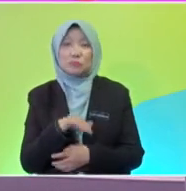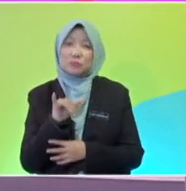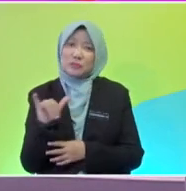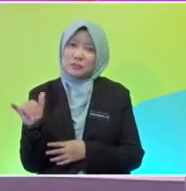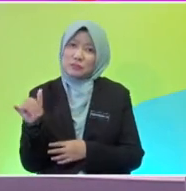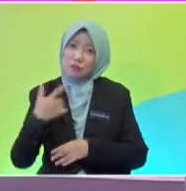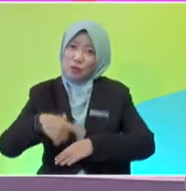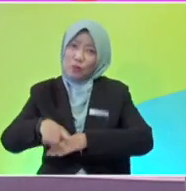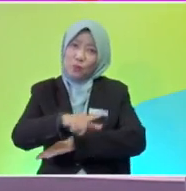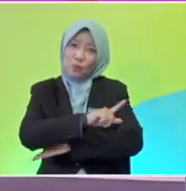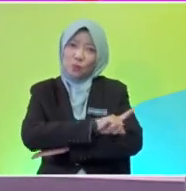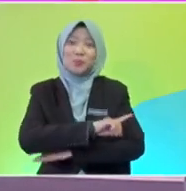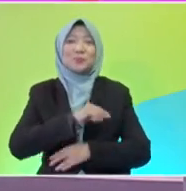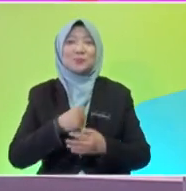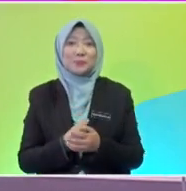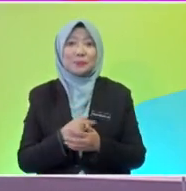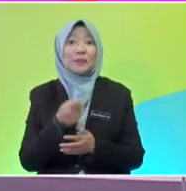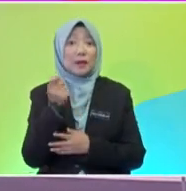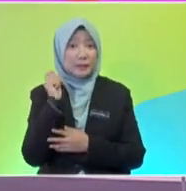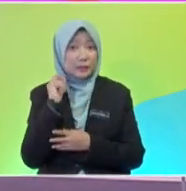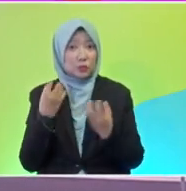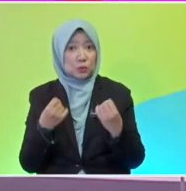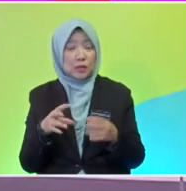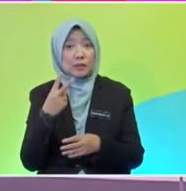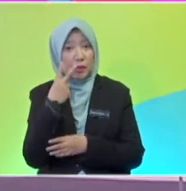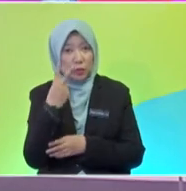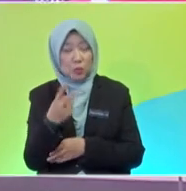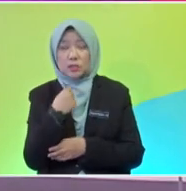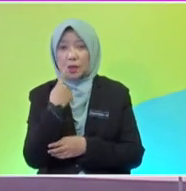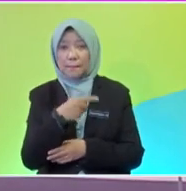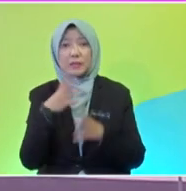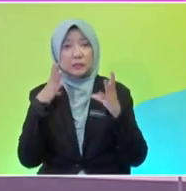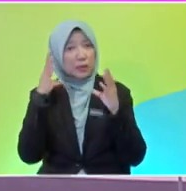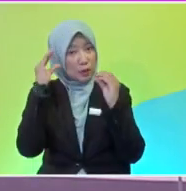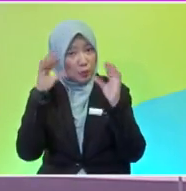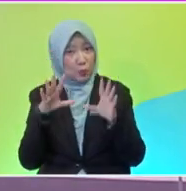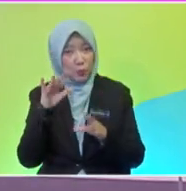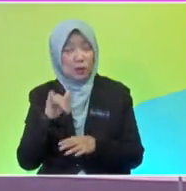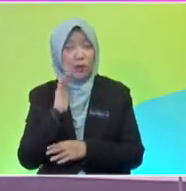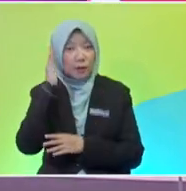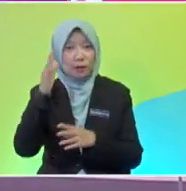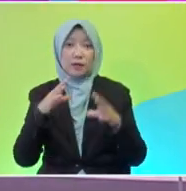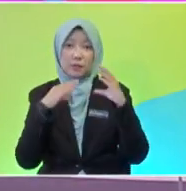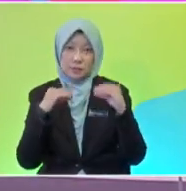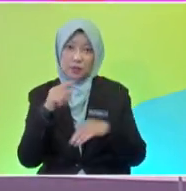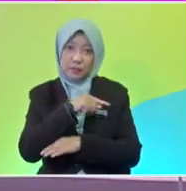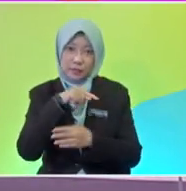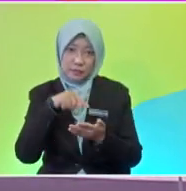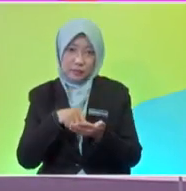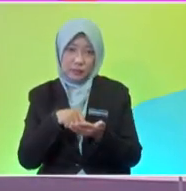pantai ini ah tadi kita tengok dah Siapa guru penyampaian akan bersama dengan kita sedikit latar belakang beliau tetapi sebelum